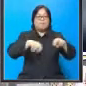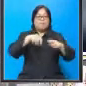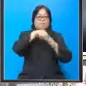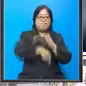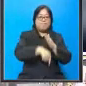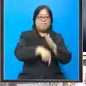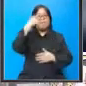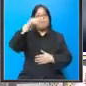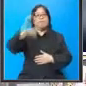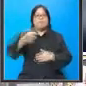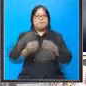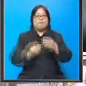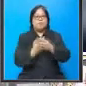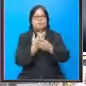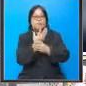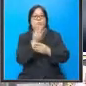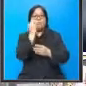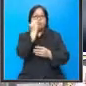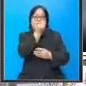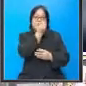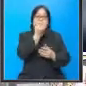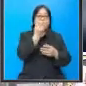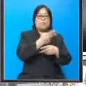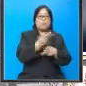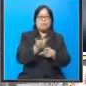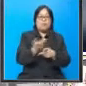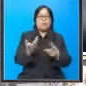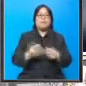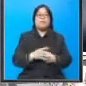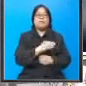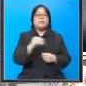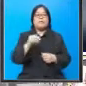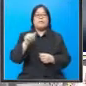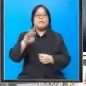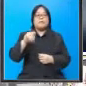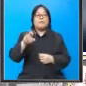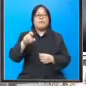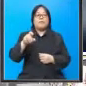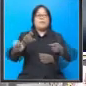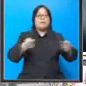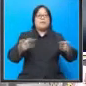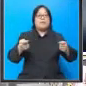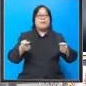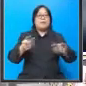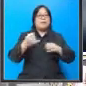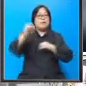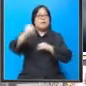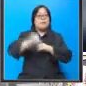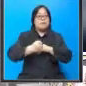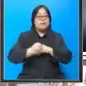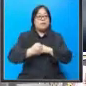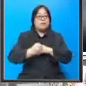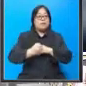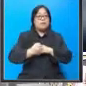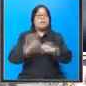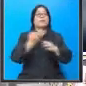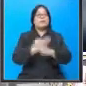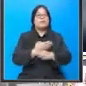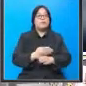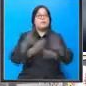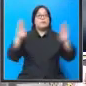bagi masjid kan Tumbuhan produk tumbuhan dan aqiqah terkawal yang diimpor adalah